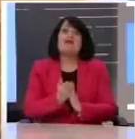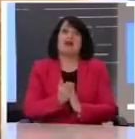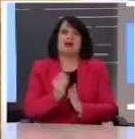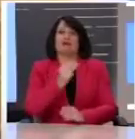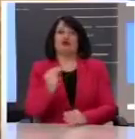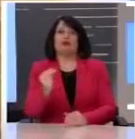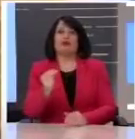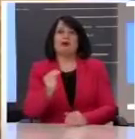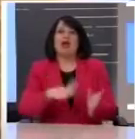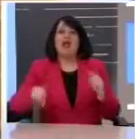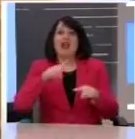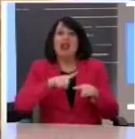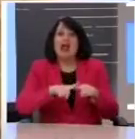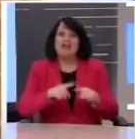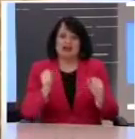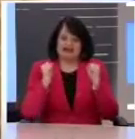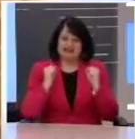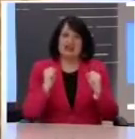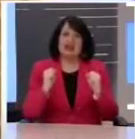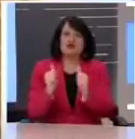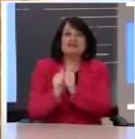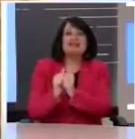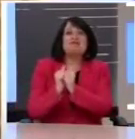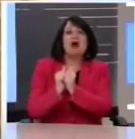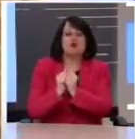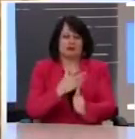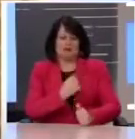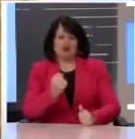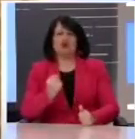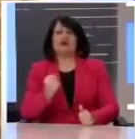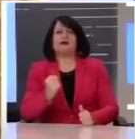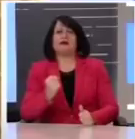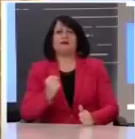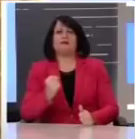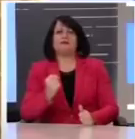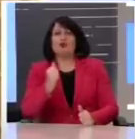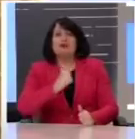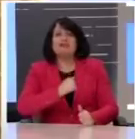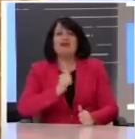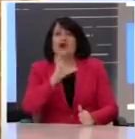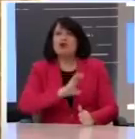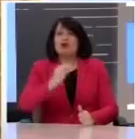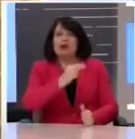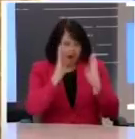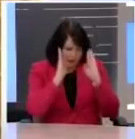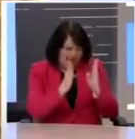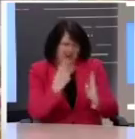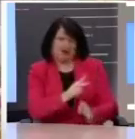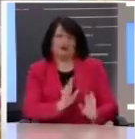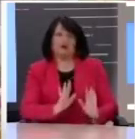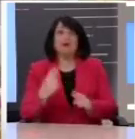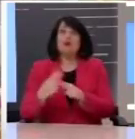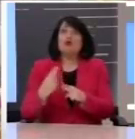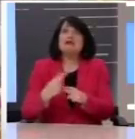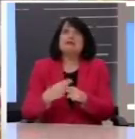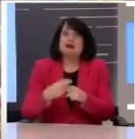Η Ελλάδα είναι ένας σταθερός, αξιόπιστος σύμμαχος και δεν είναι μια ευρωπαϊκή υπόθεση. Αυτό είναι σημαντικό. Είναι